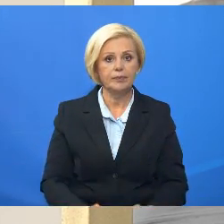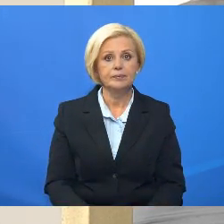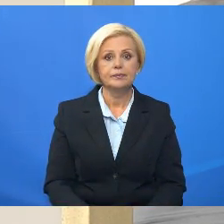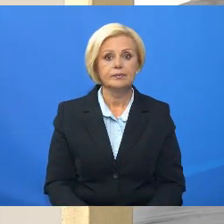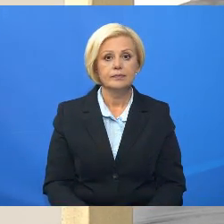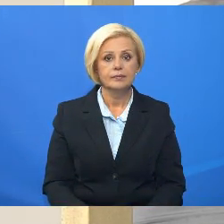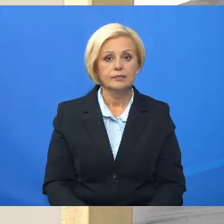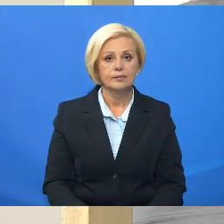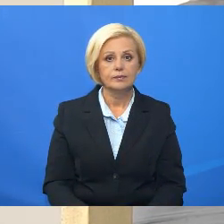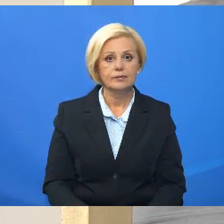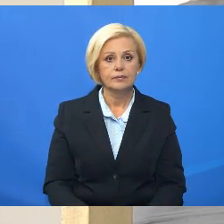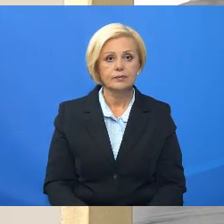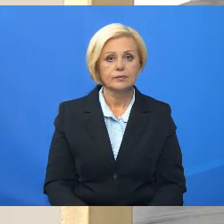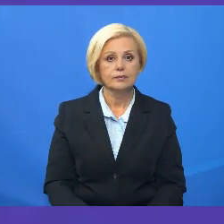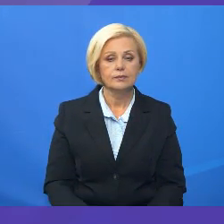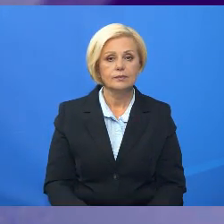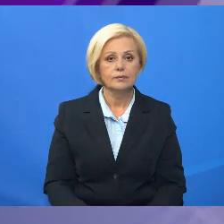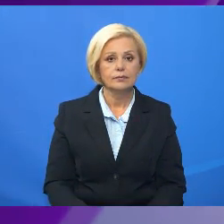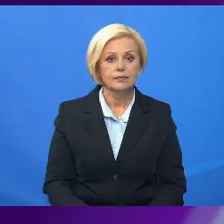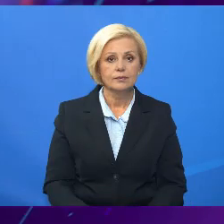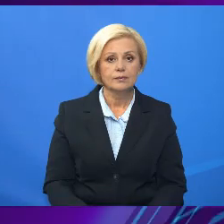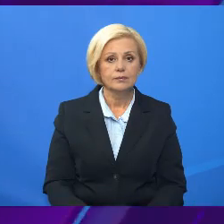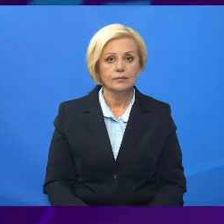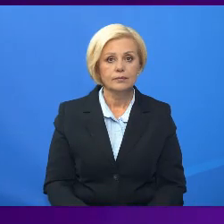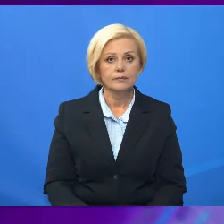Андрэй Іванов, Тэлерадыё кампанія Гомель.